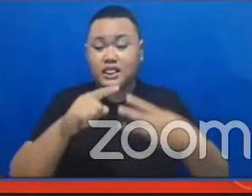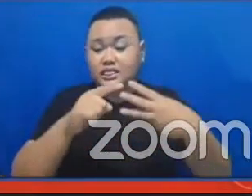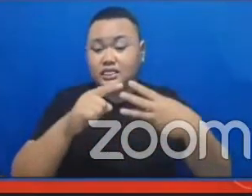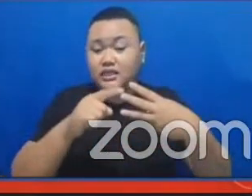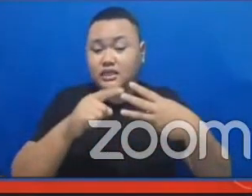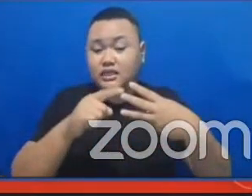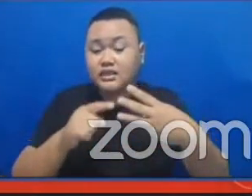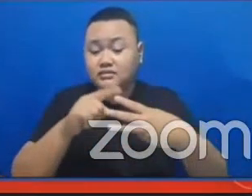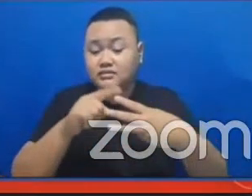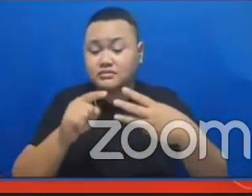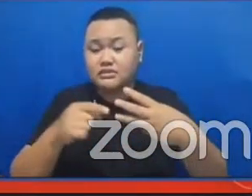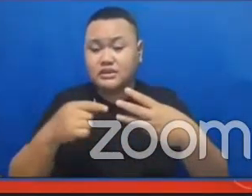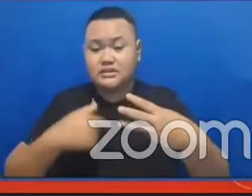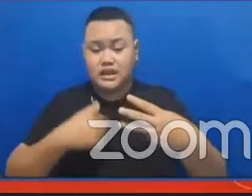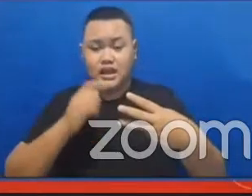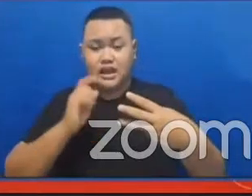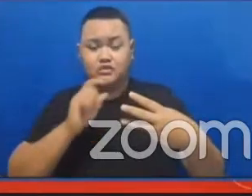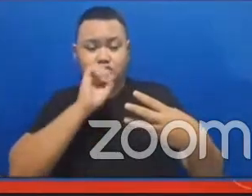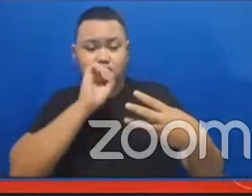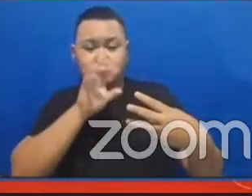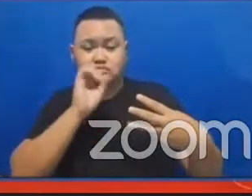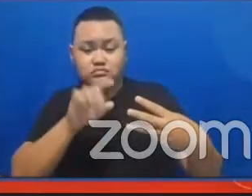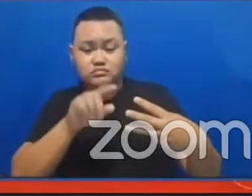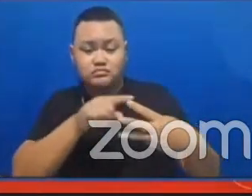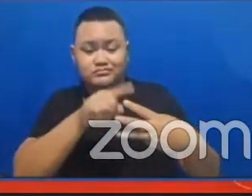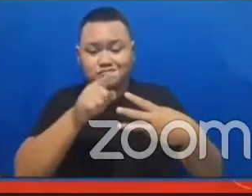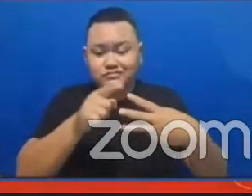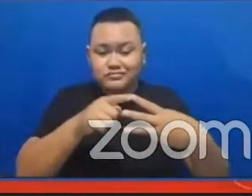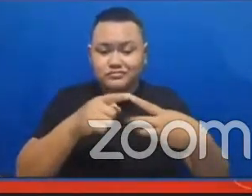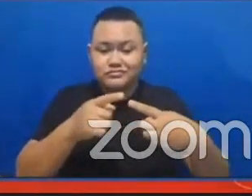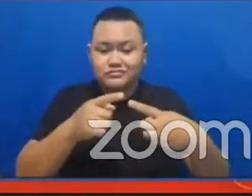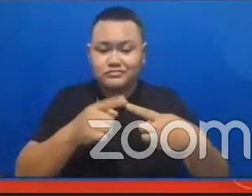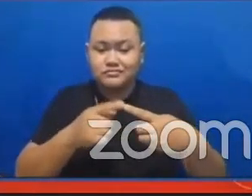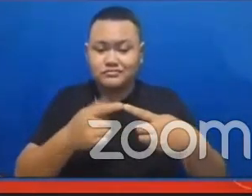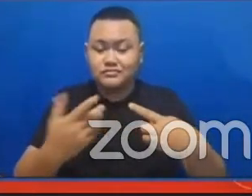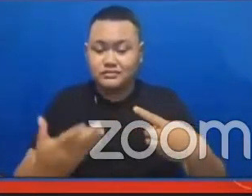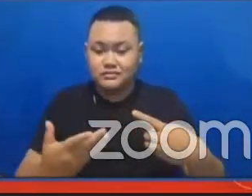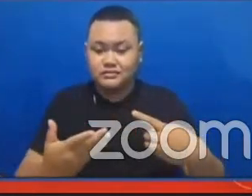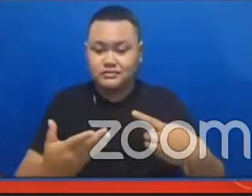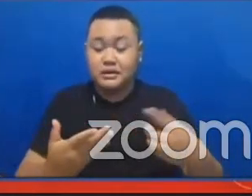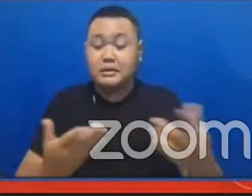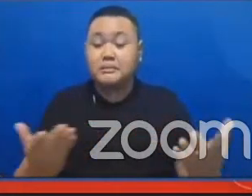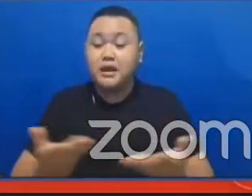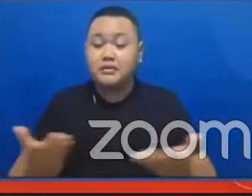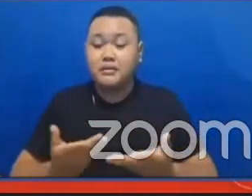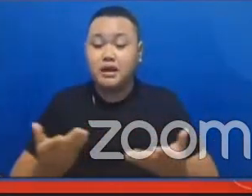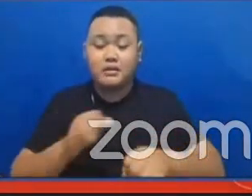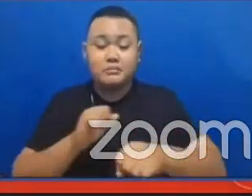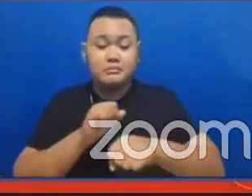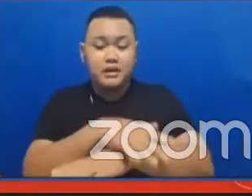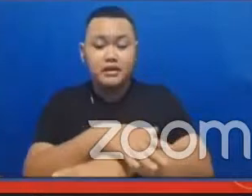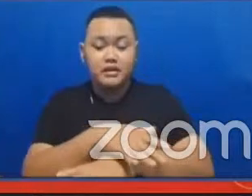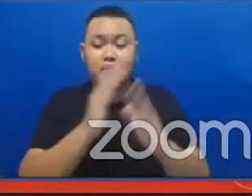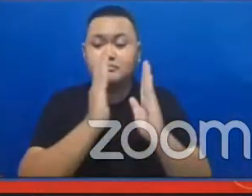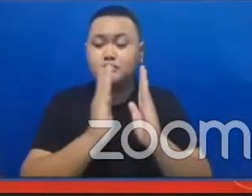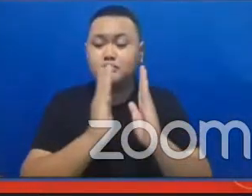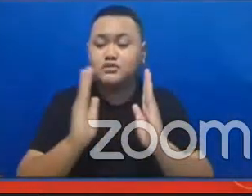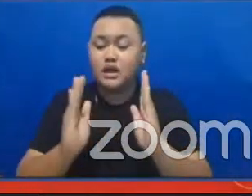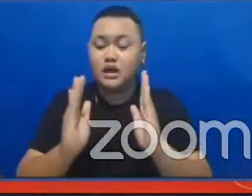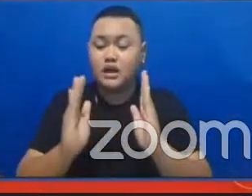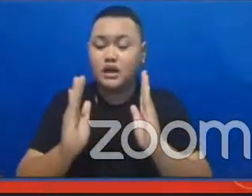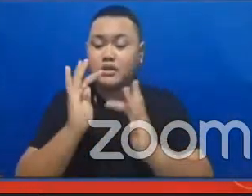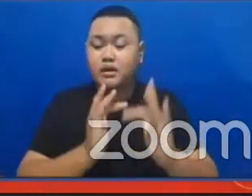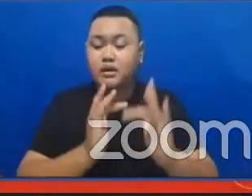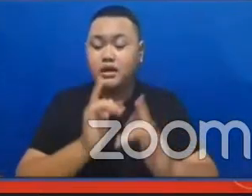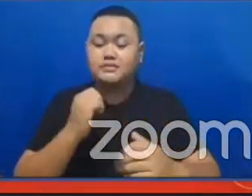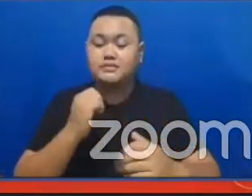saya bahas. Yang pertama mengenai bagaimana penerapan dan implementasi perpustakaan maya dalam